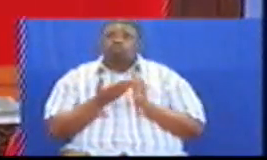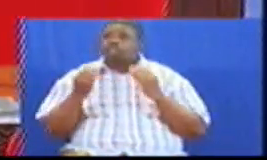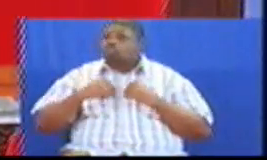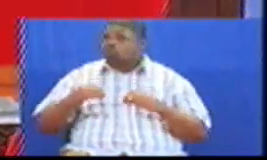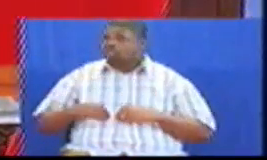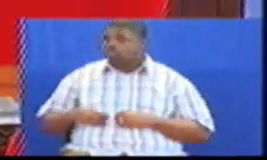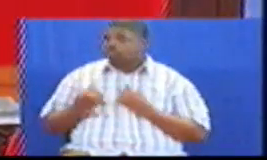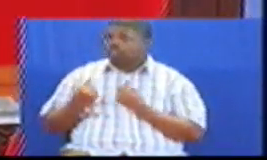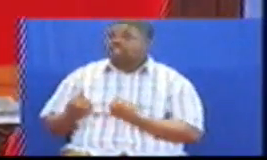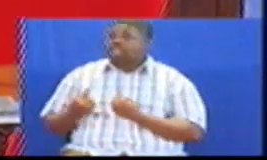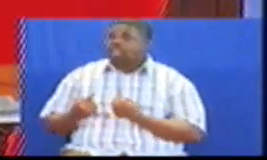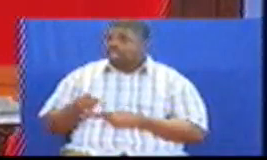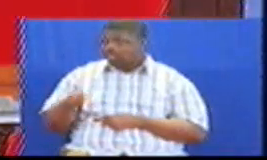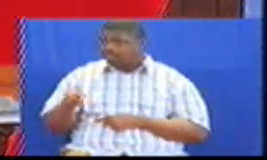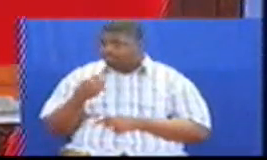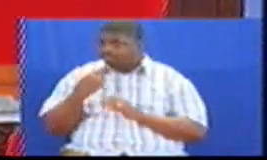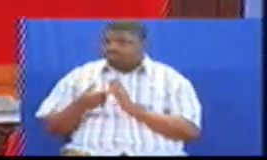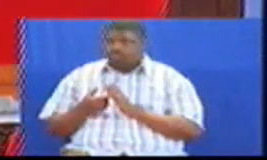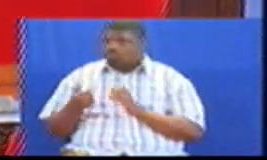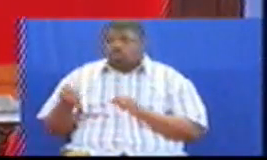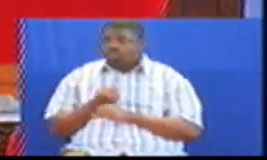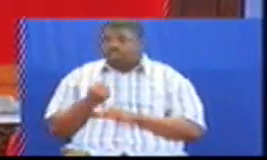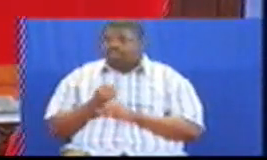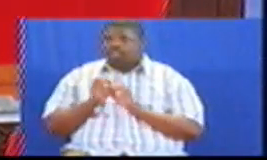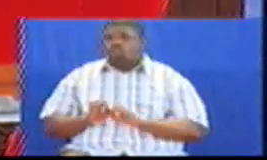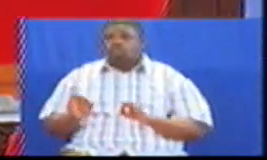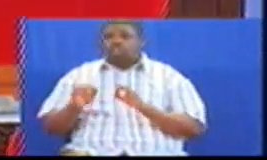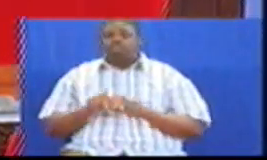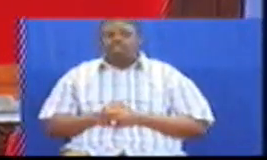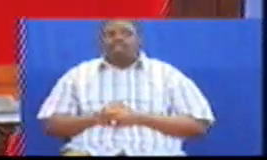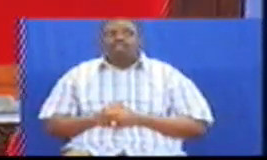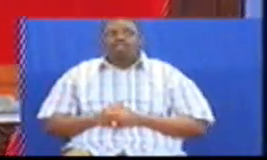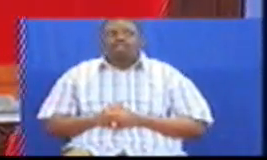tungeshangaa sana kama asingefanya vizuri kama alivyofanya.